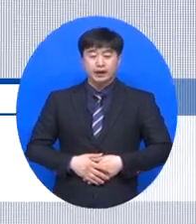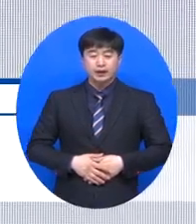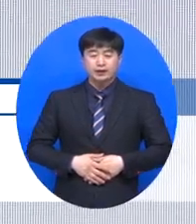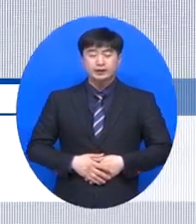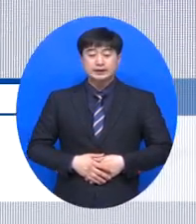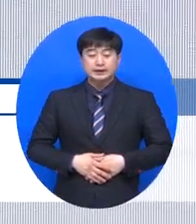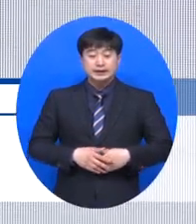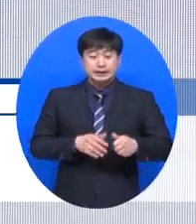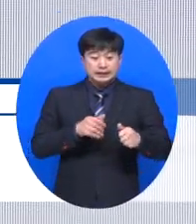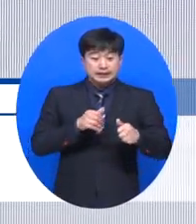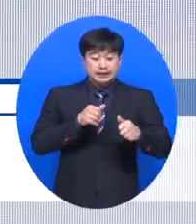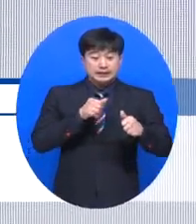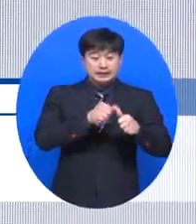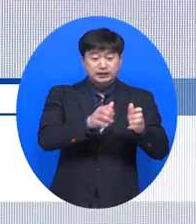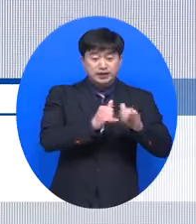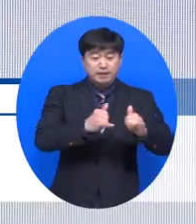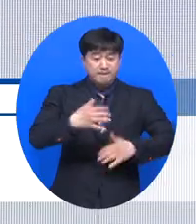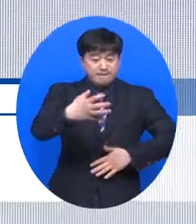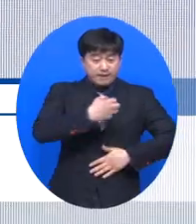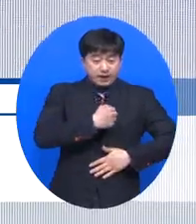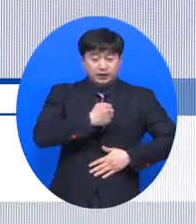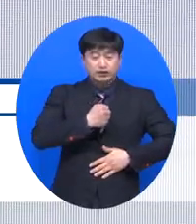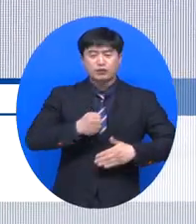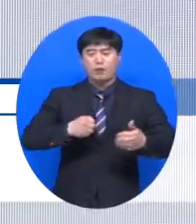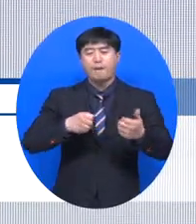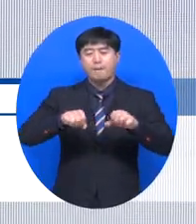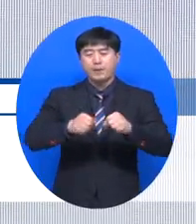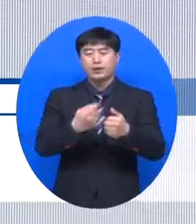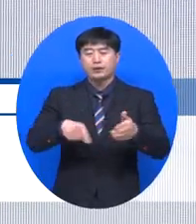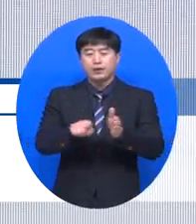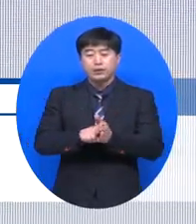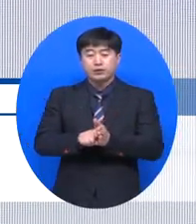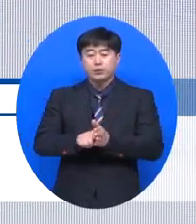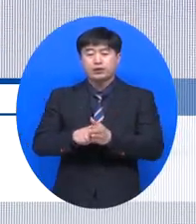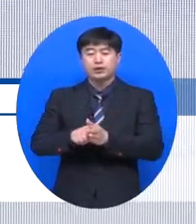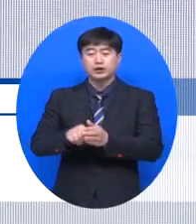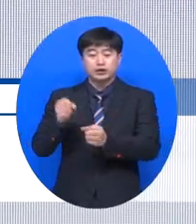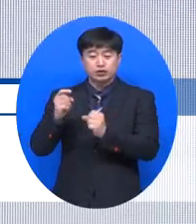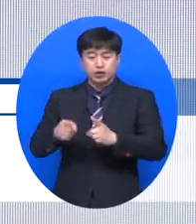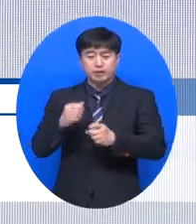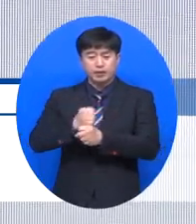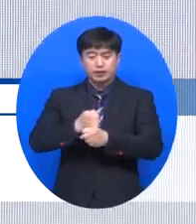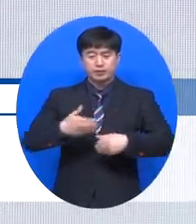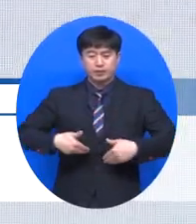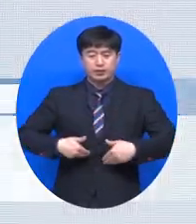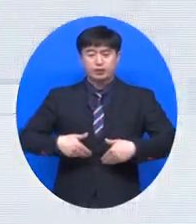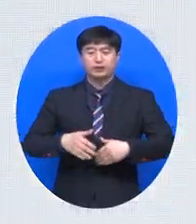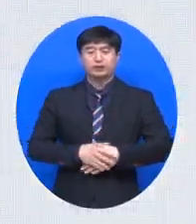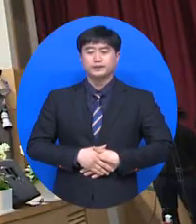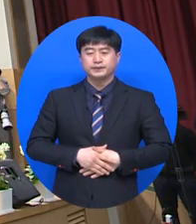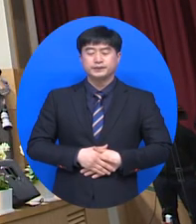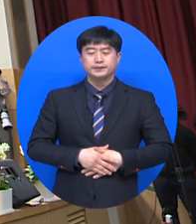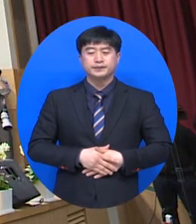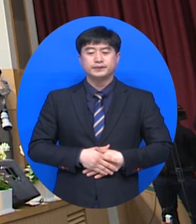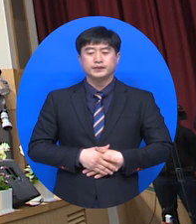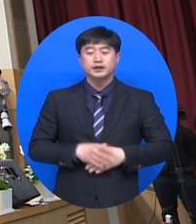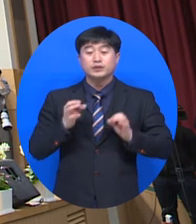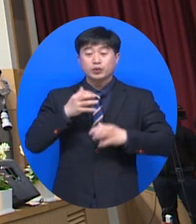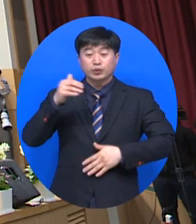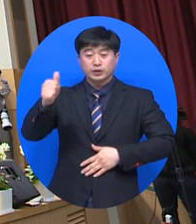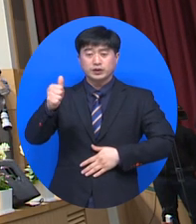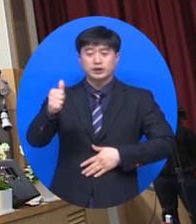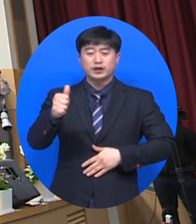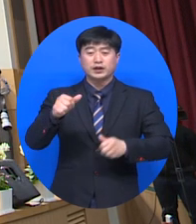기회를 많이 만들어야 됩니다. 그 기득권의 뚝을 허물어서 이 기회가 강물처럼 넘치게 하는 것이 저희 도정 방향입니다.